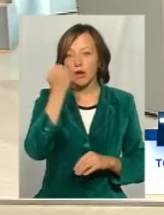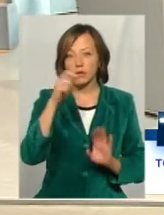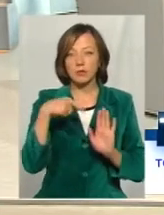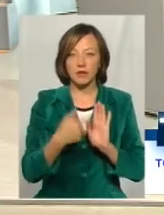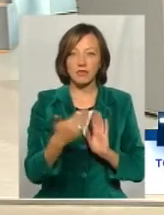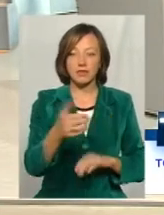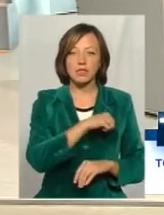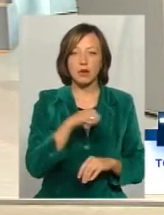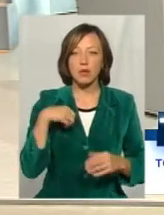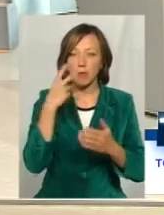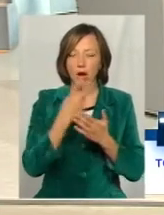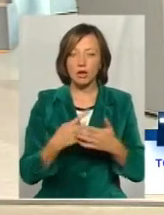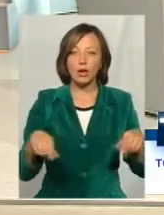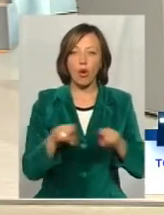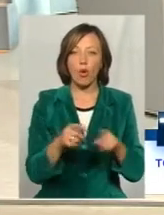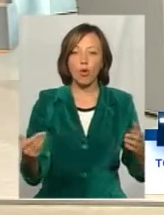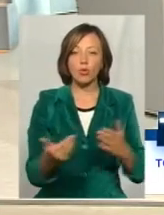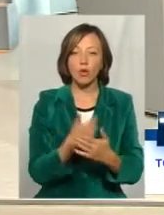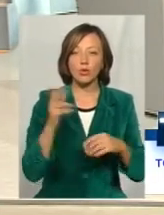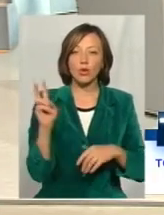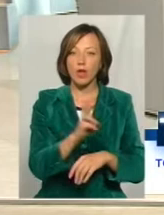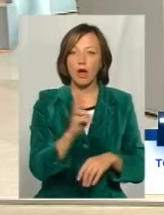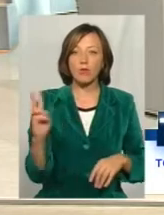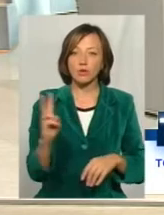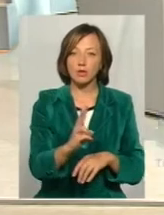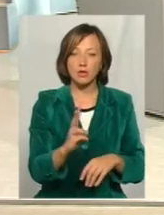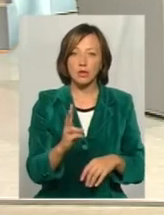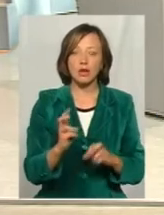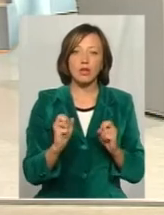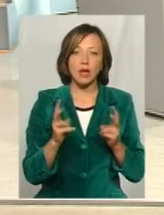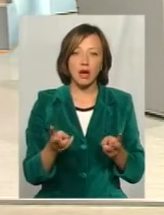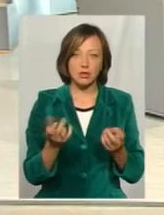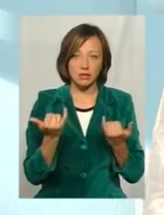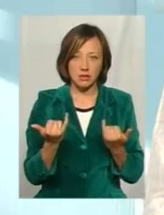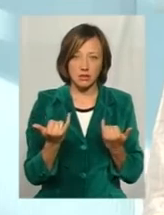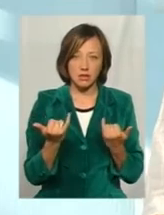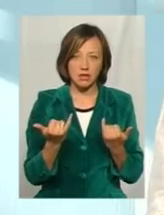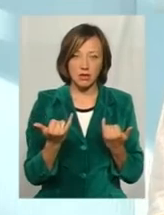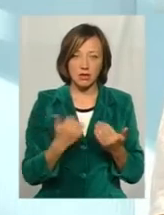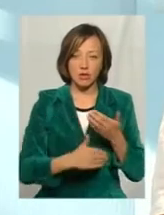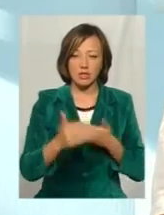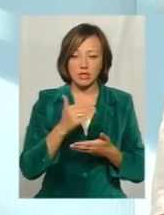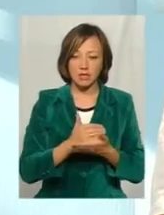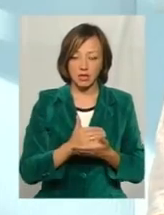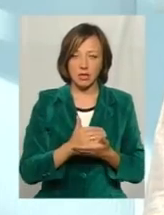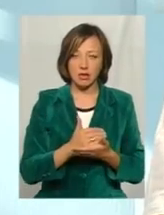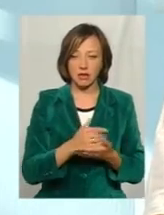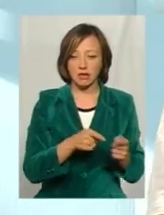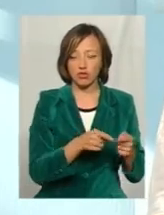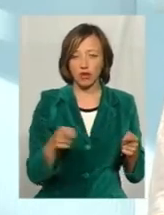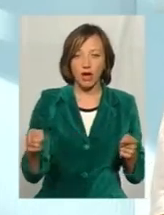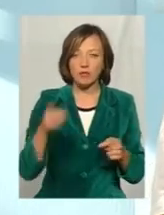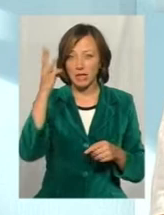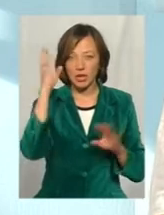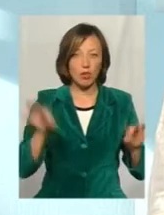ви самі бачите, що такого оновлення рухомого складу тролейбусів, як от вже за нашої каденції ніколи в Хмельницькому